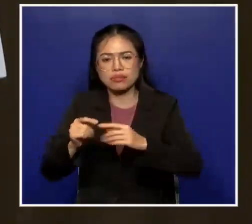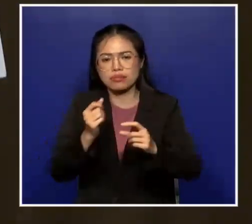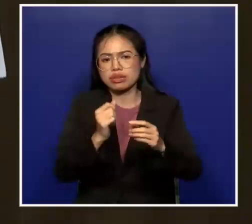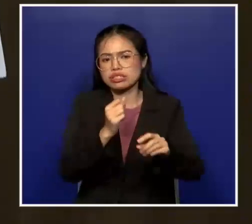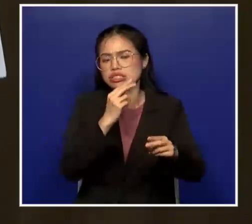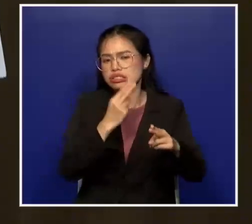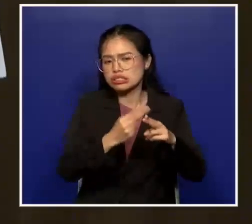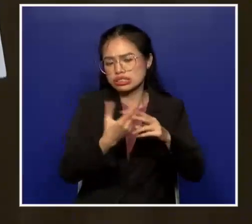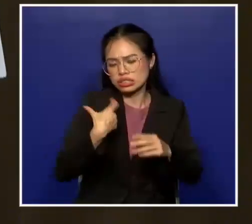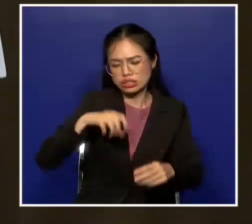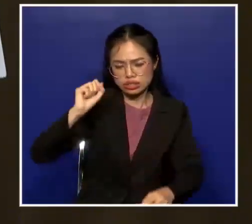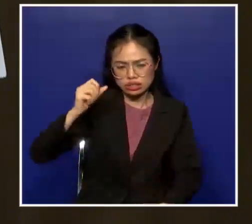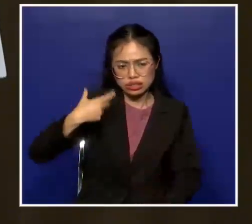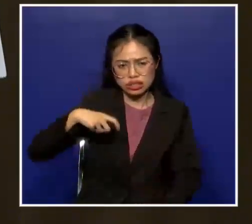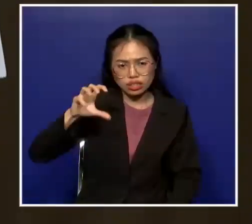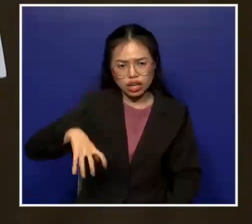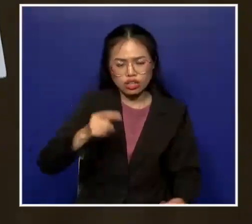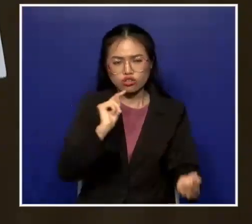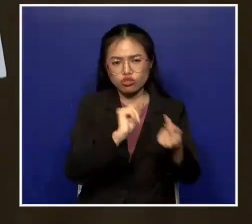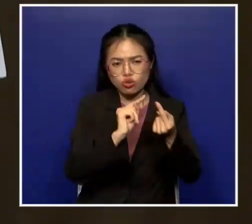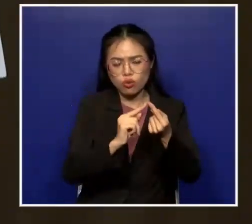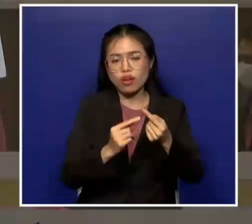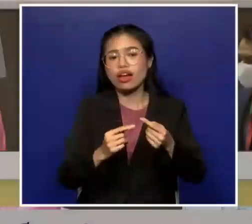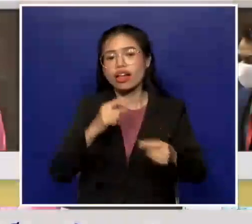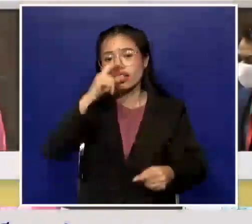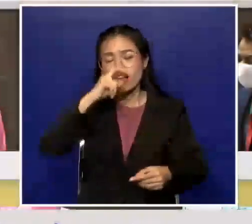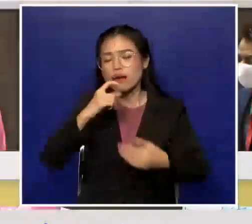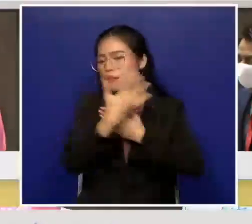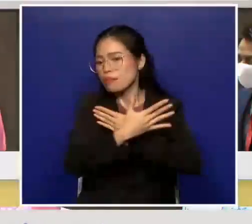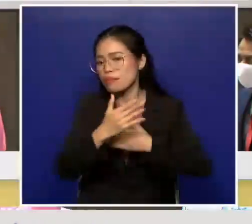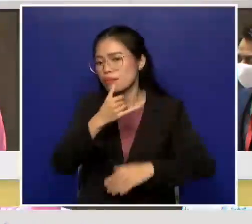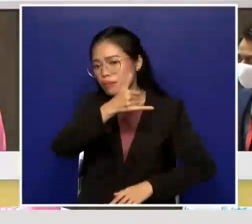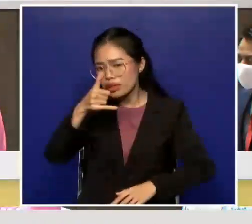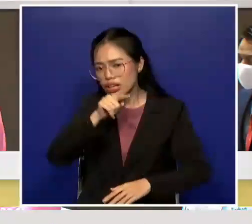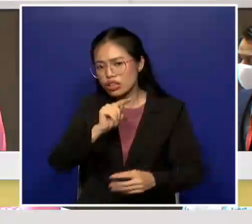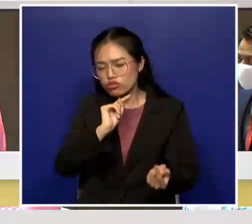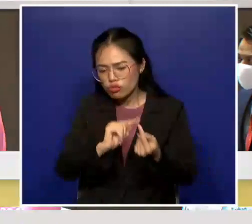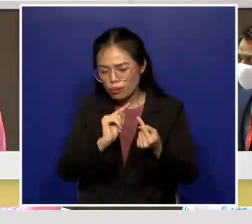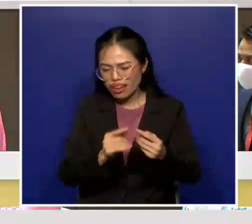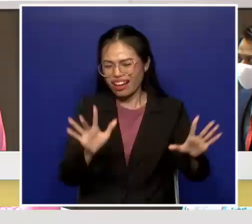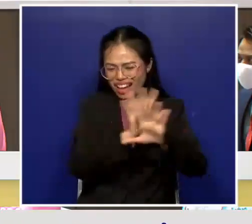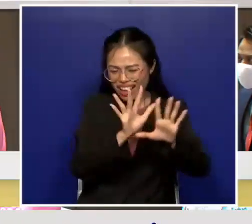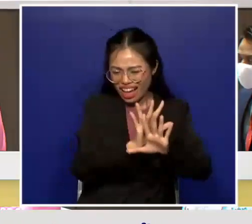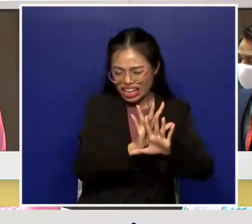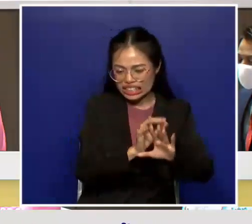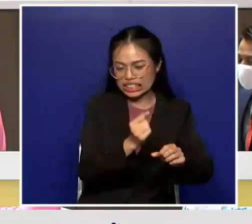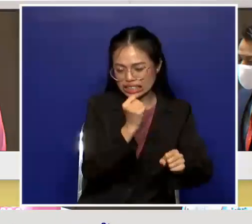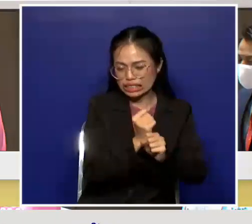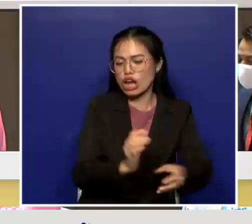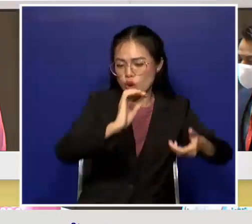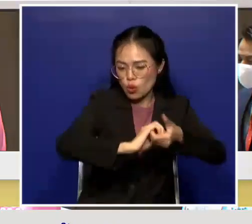ลของประเทศไทยในยูเครนเพราะทำให้ดูเหมือนว่าเป็นรัฐต่อรัฐจากนั้นเกิดอะไร